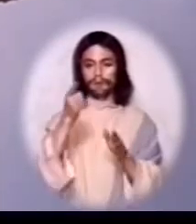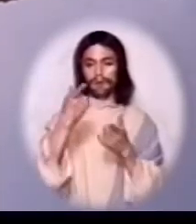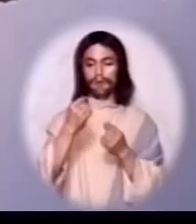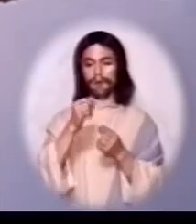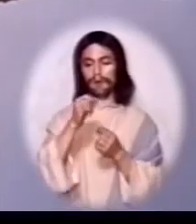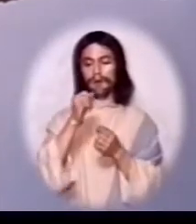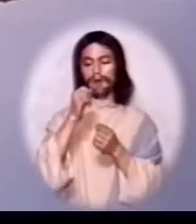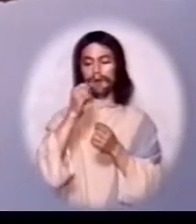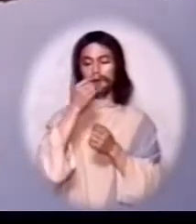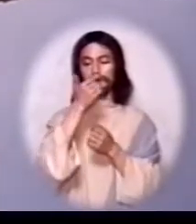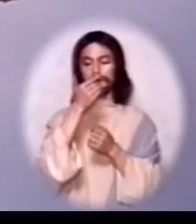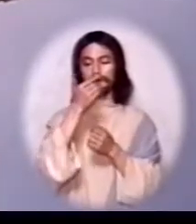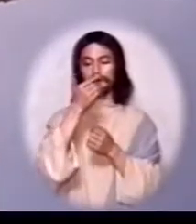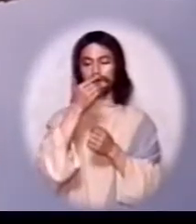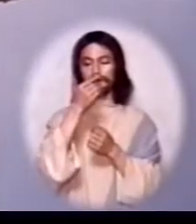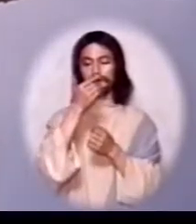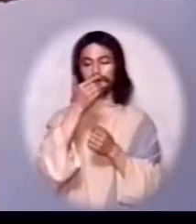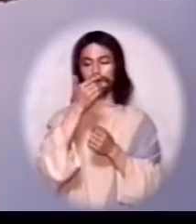오늘 네가 나와 함께